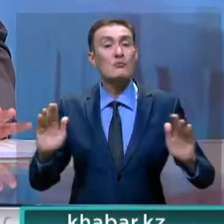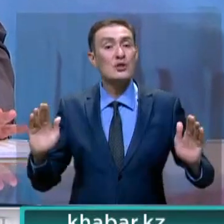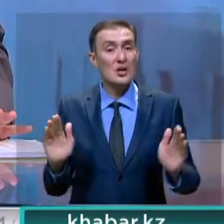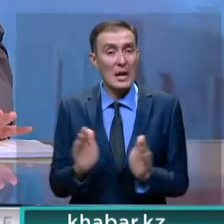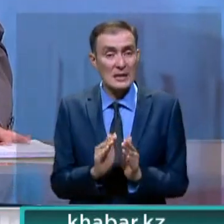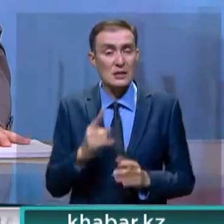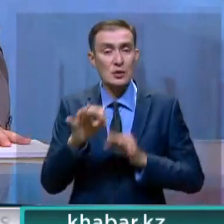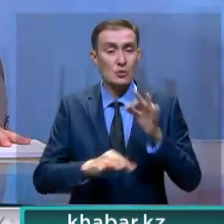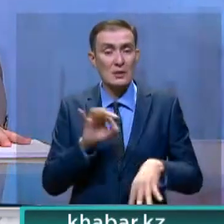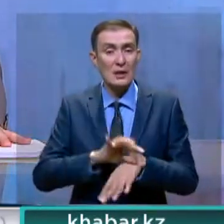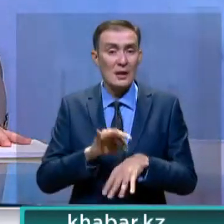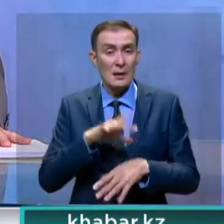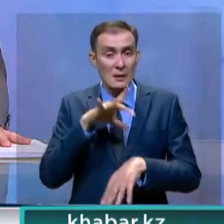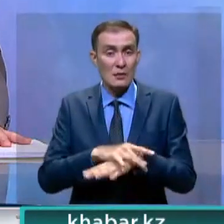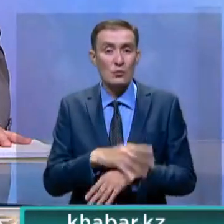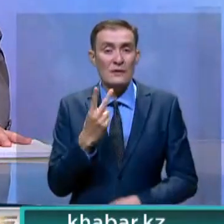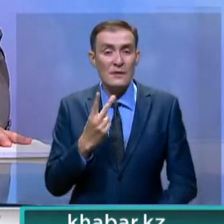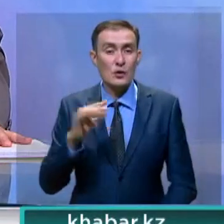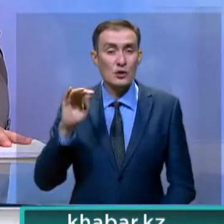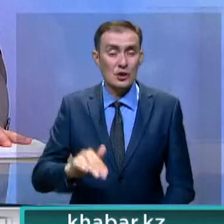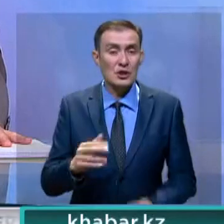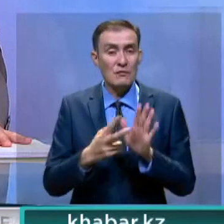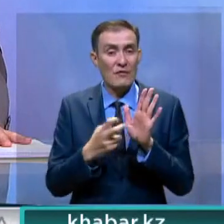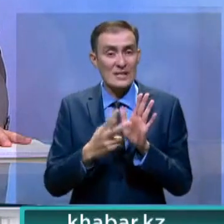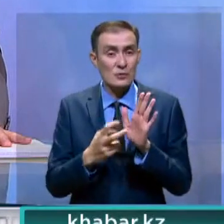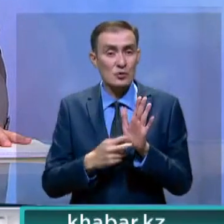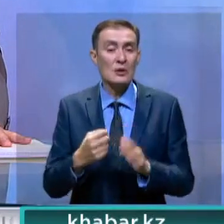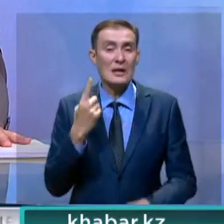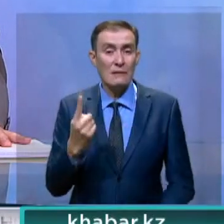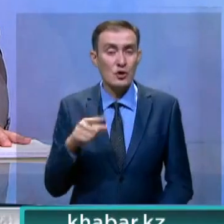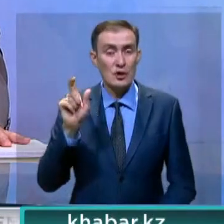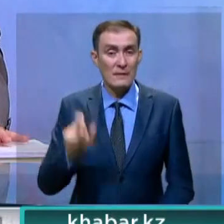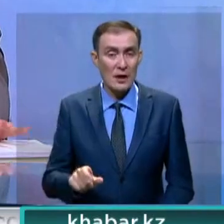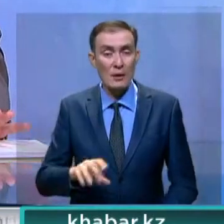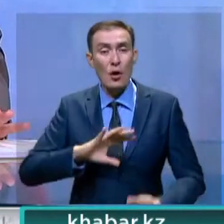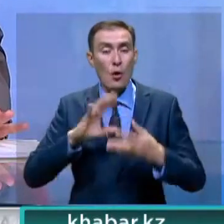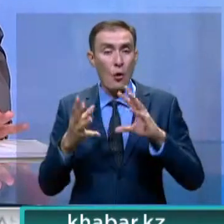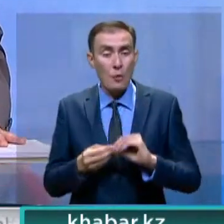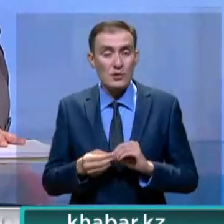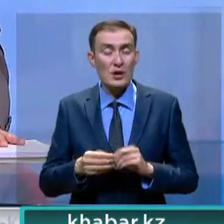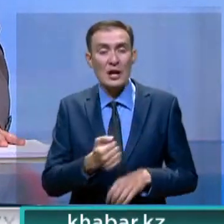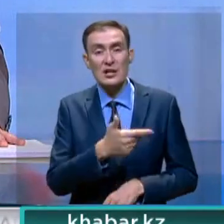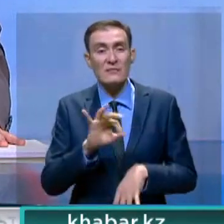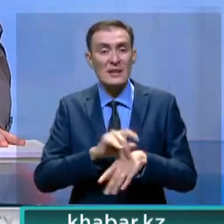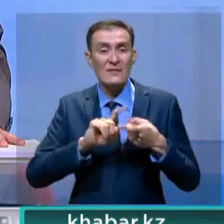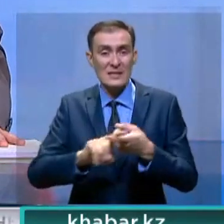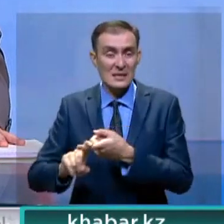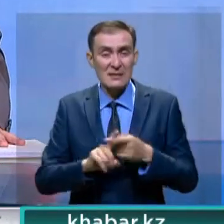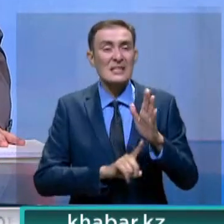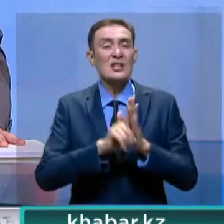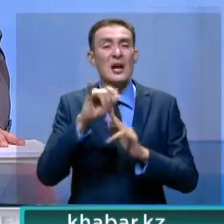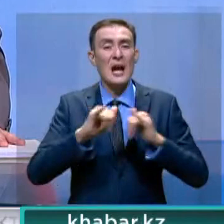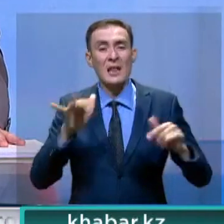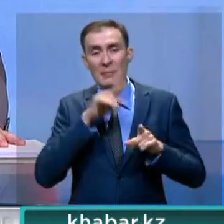За минувшие сутки COVID-19 подтвердили у 2801 человека. Общее число инфицированных с